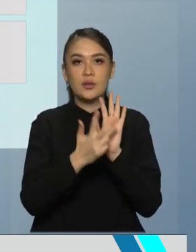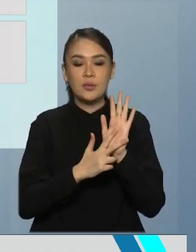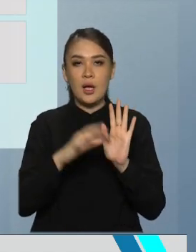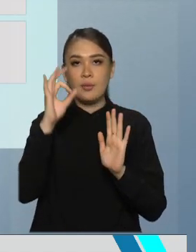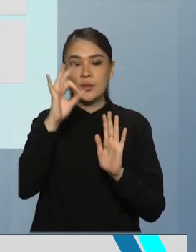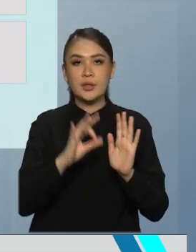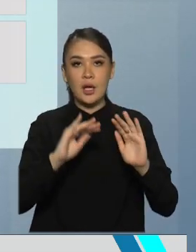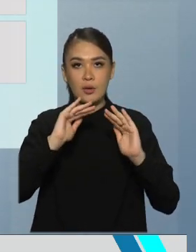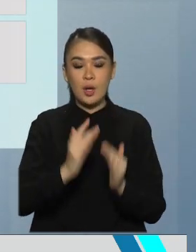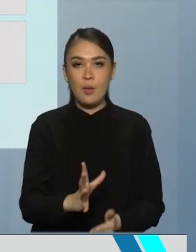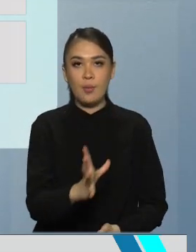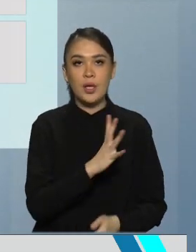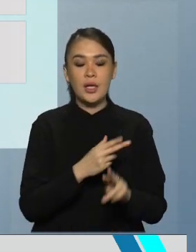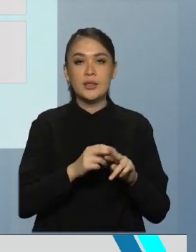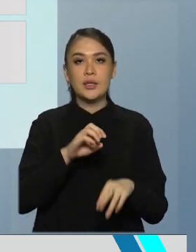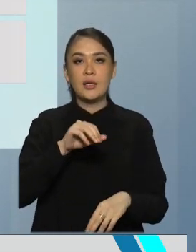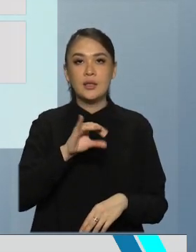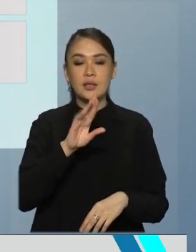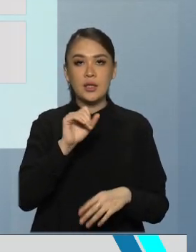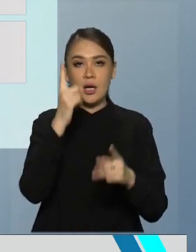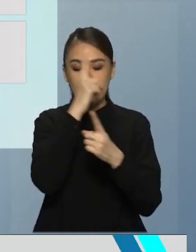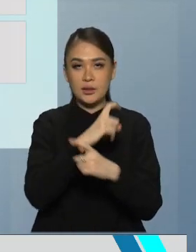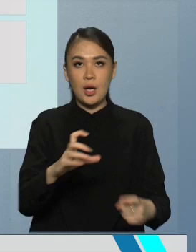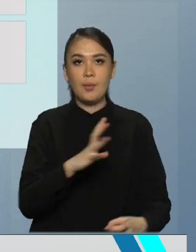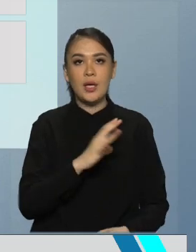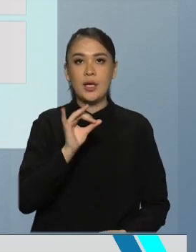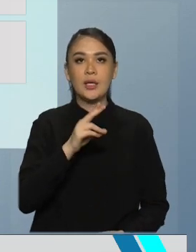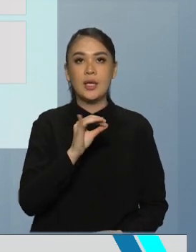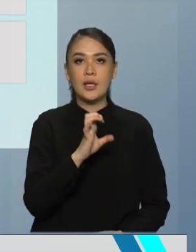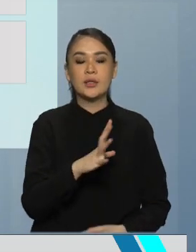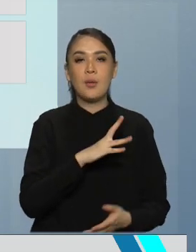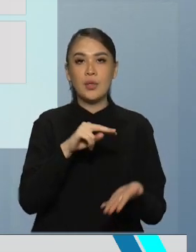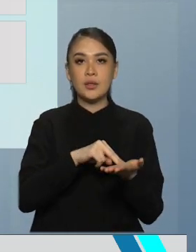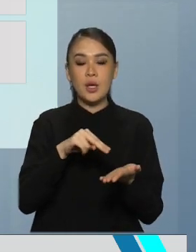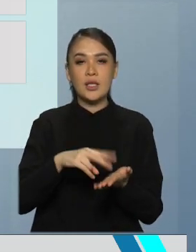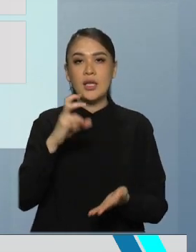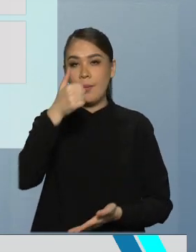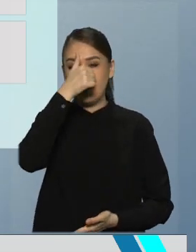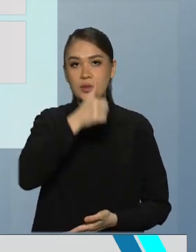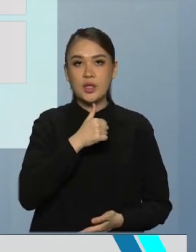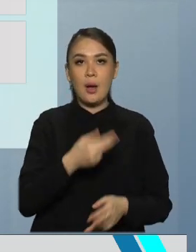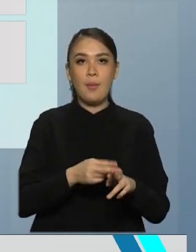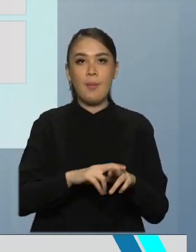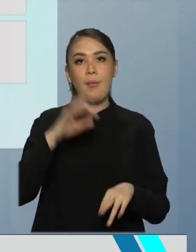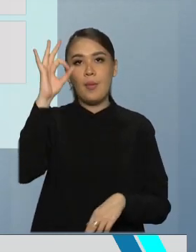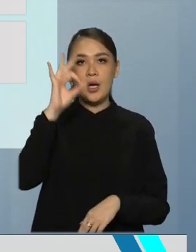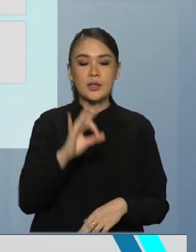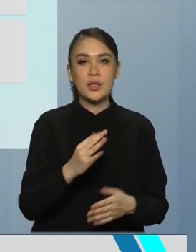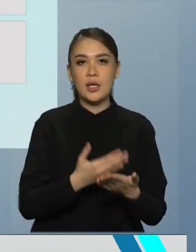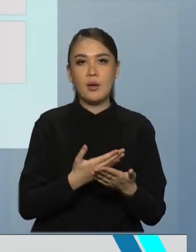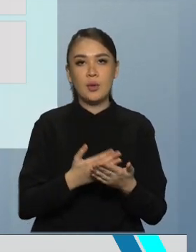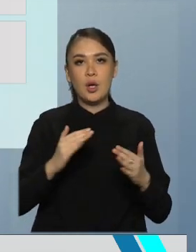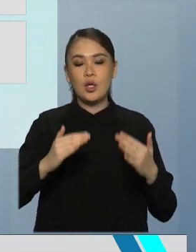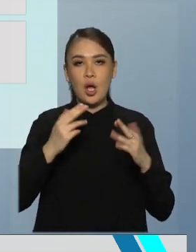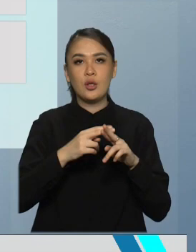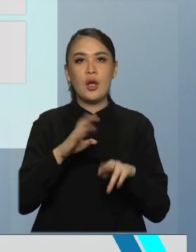18,1%. В Бюро нацстатистики сегодня сообщили, что индекс потребительских цен за месяц вырос почти на процент, но это гораздо ниже, чем